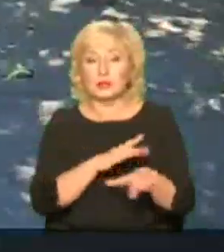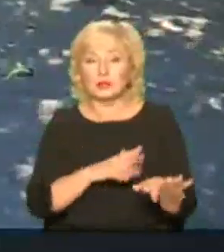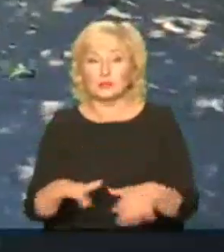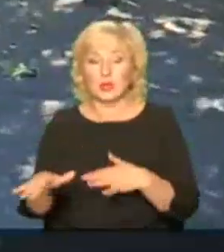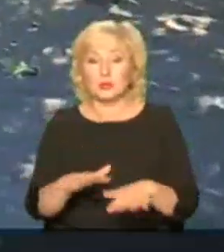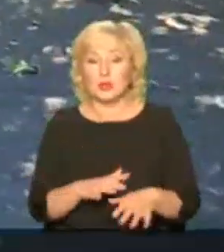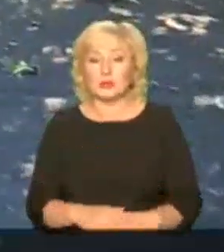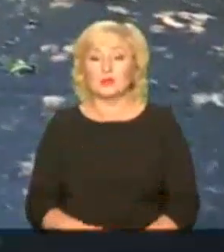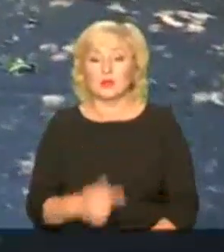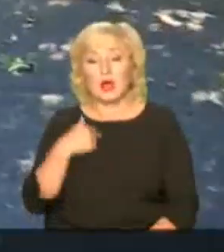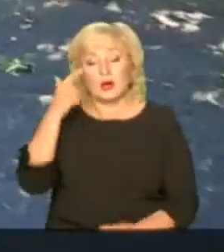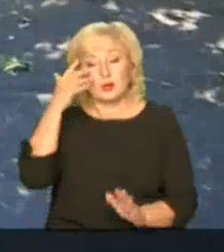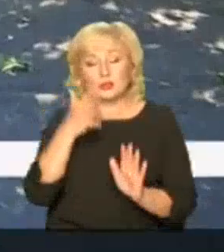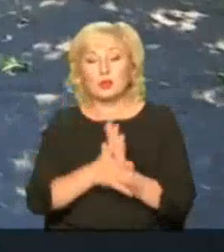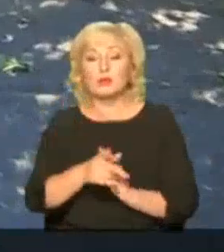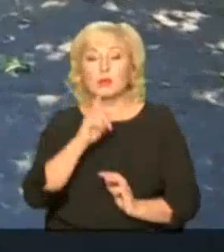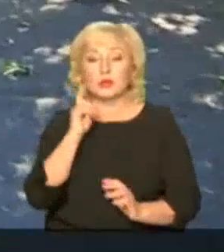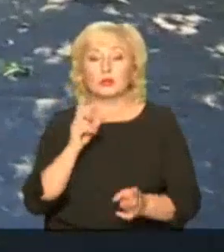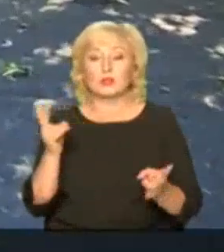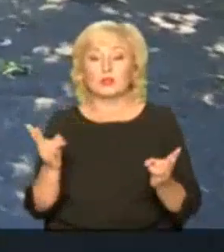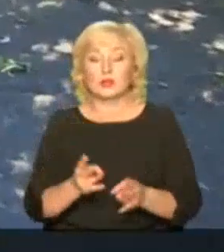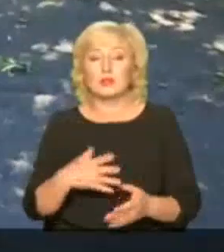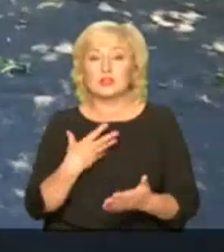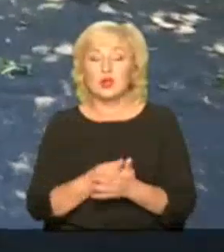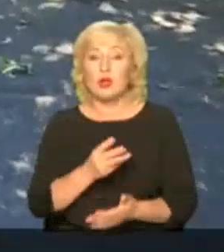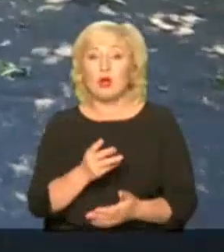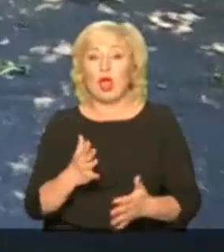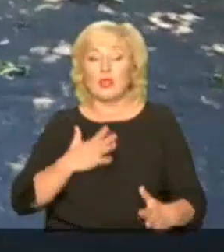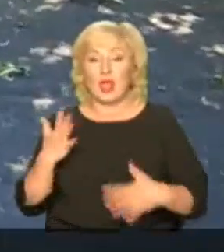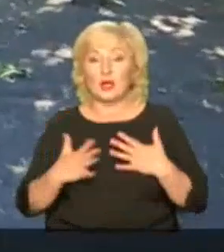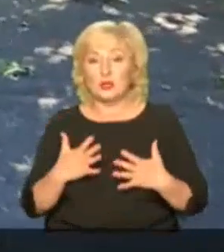мероприємствах. Я розумію, що молоді треба десь свою енергію дівати.